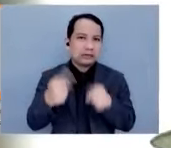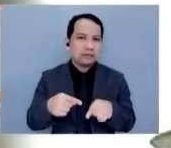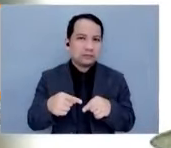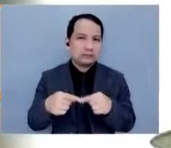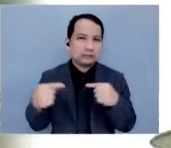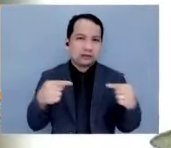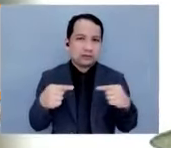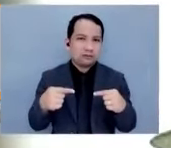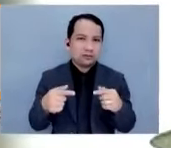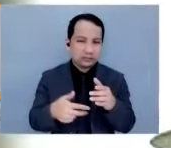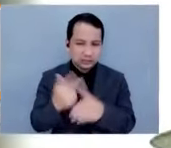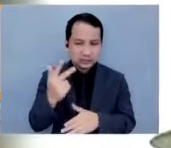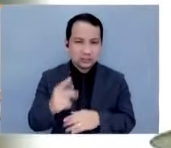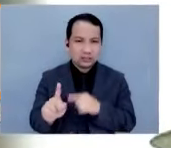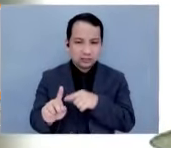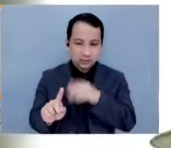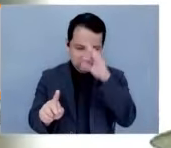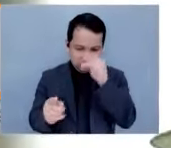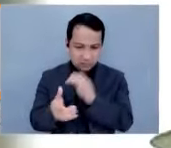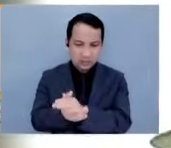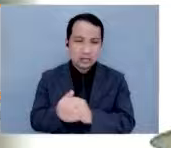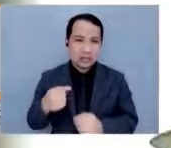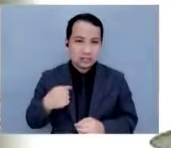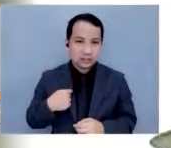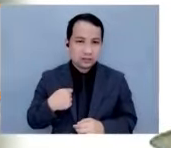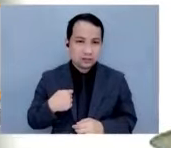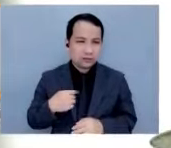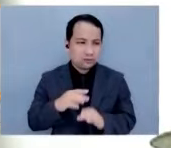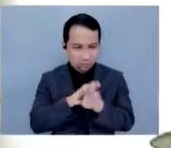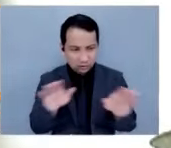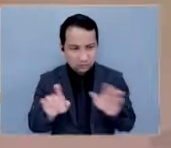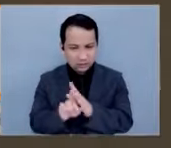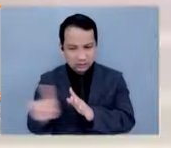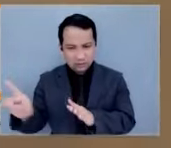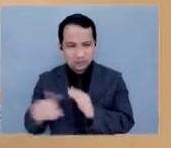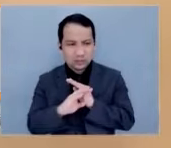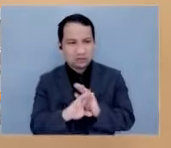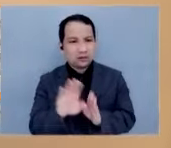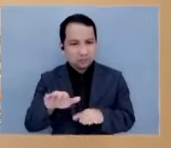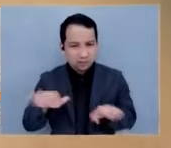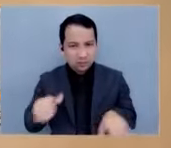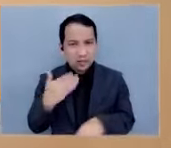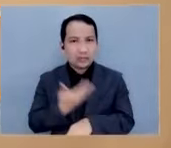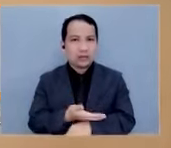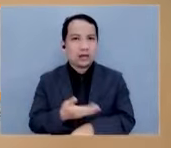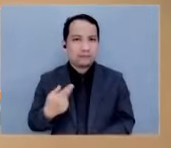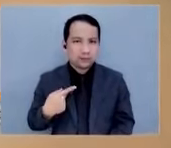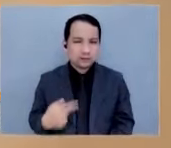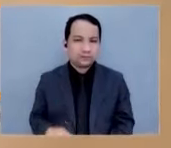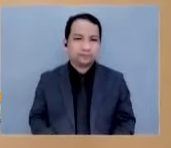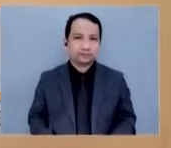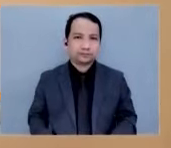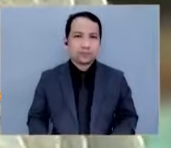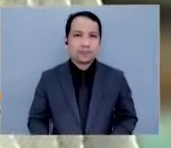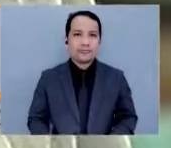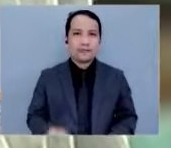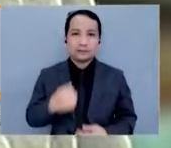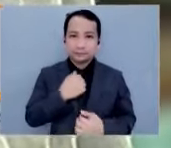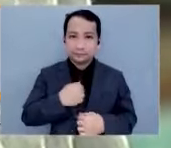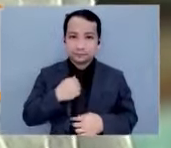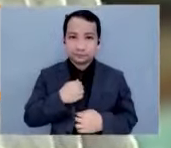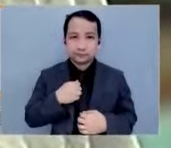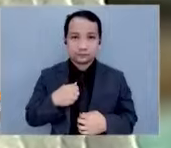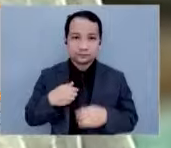nagpapang-abot. Ang asawa ko laging sinasabi sa kanya, umiwas ka nalang, nasa iyo yung anak mo. Bagamat humingi na ng tawad ang suspect, di raw